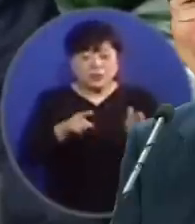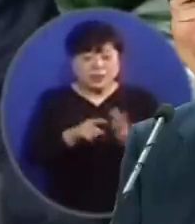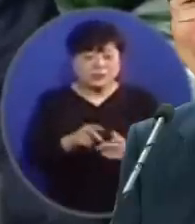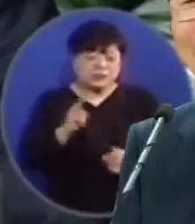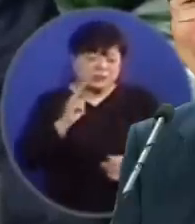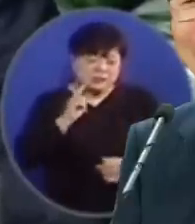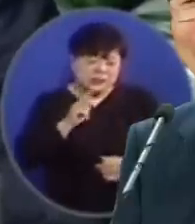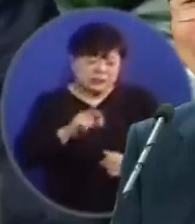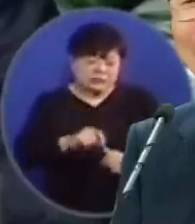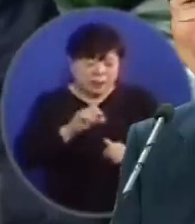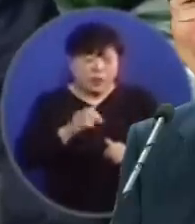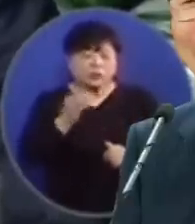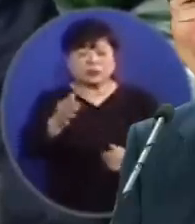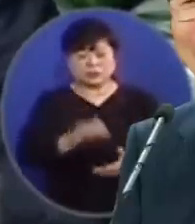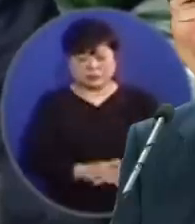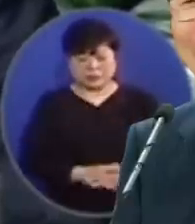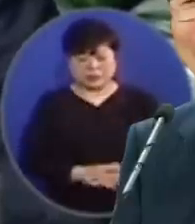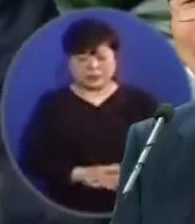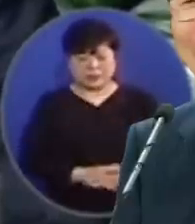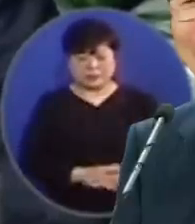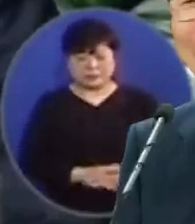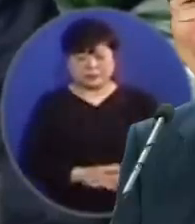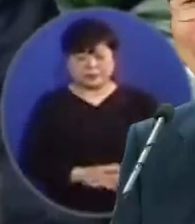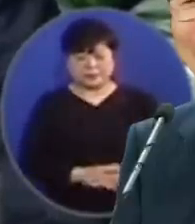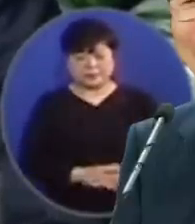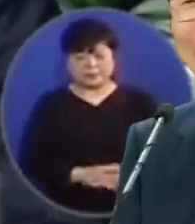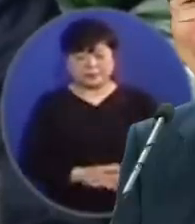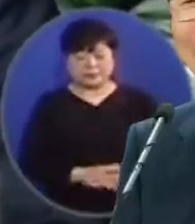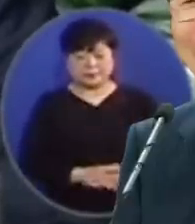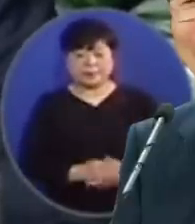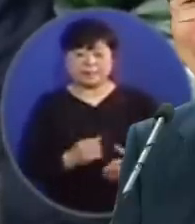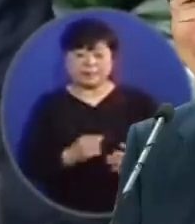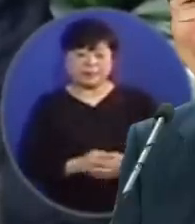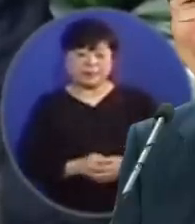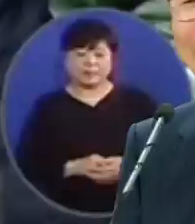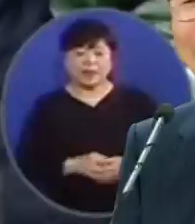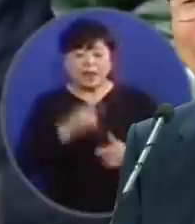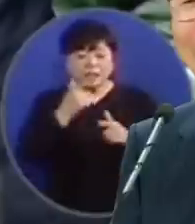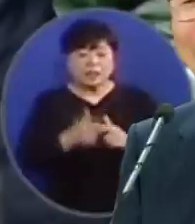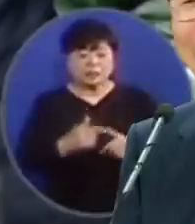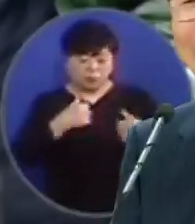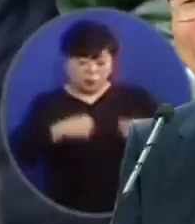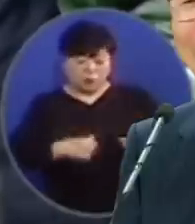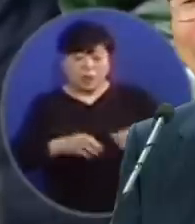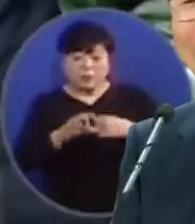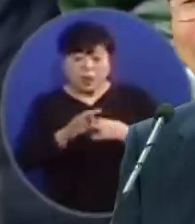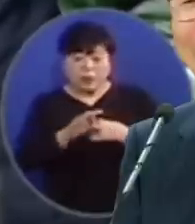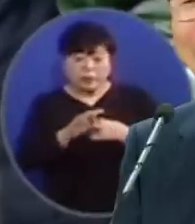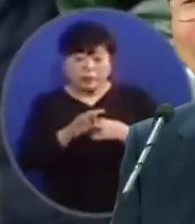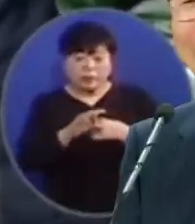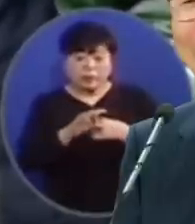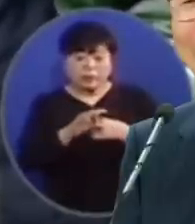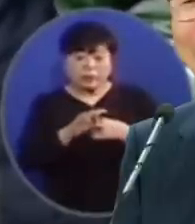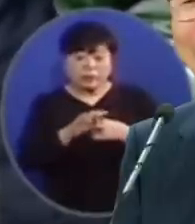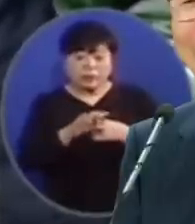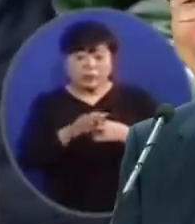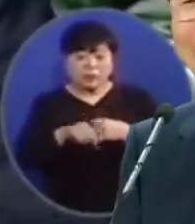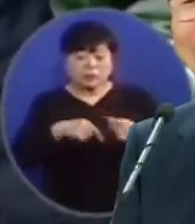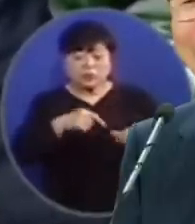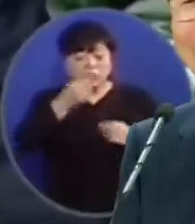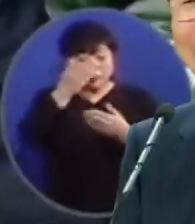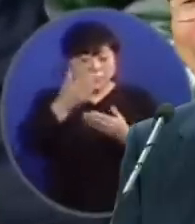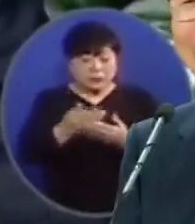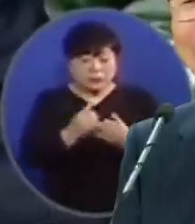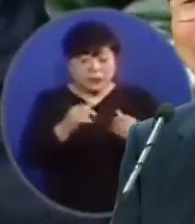예수님 안 들어줄 수가 없습니다. 그렇게 된다면 예수님 혼자는 구출함을 받겠지만